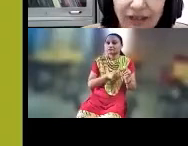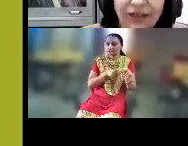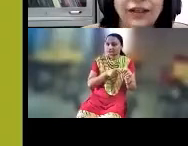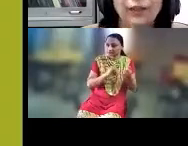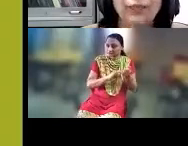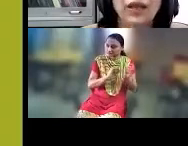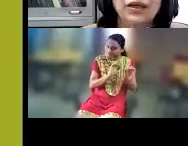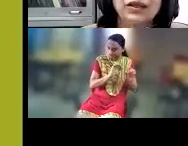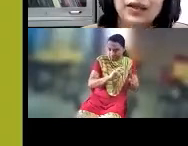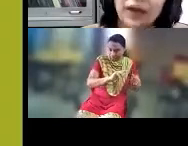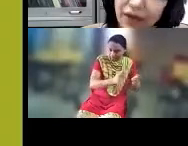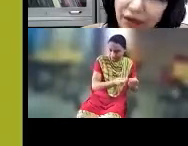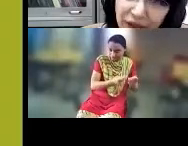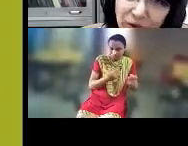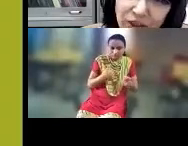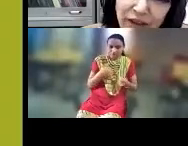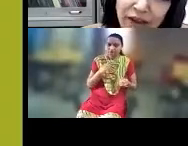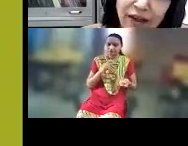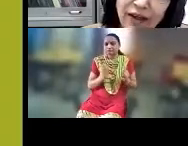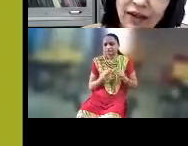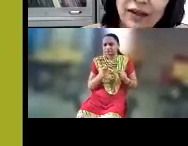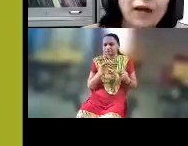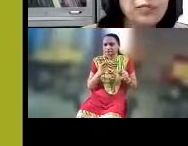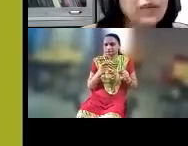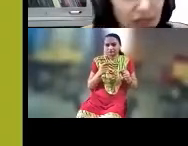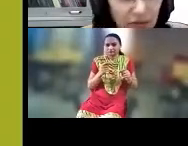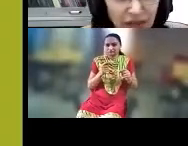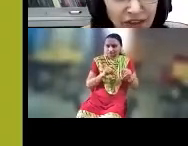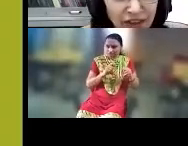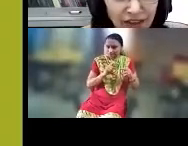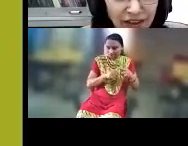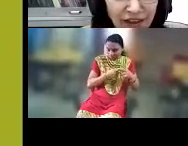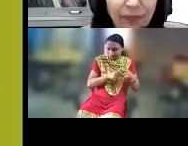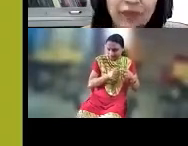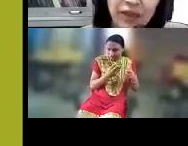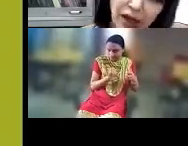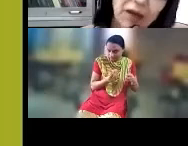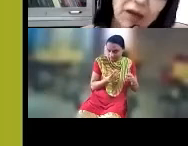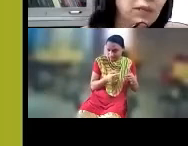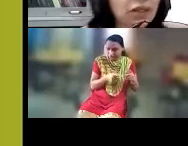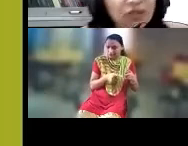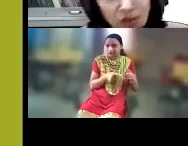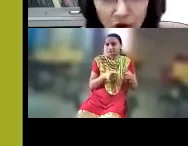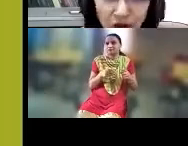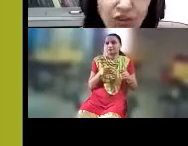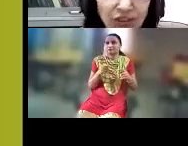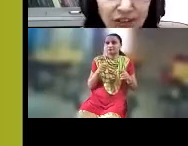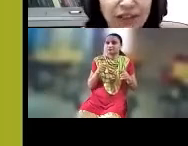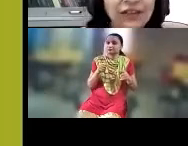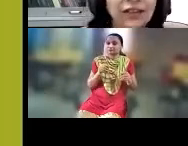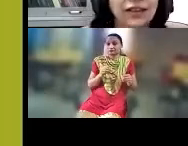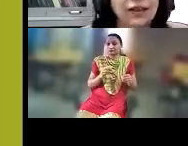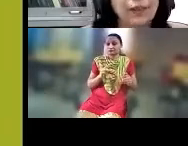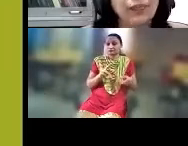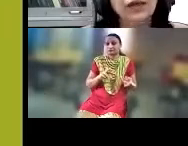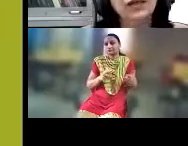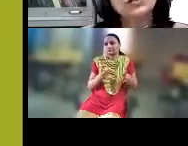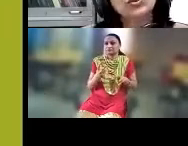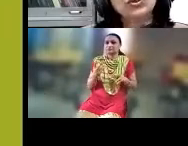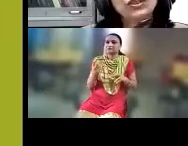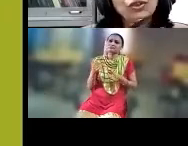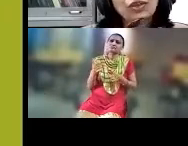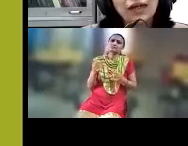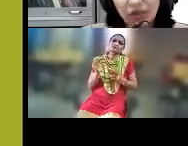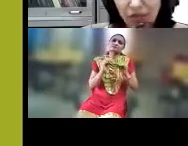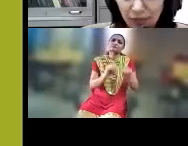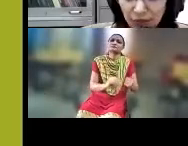कर सकते हैं, क्या ये ठीक हो सकता है, हम किसके पास जा सकते हैं, या हम अभी किसी और चीज से खेल सकते हैं। So,